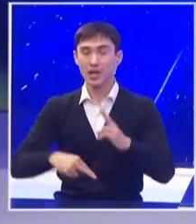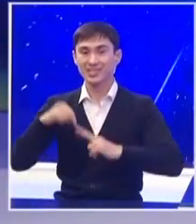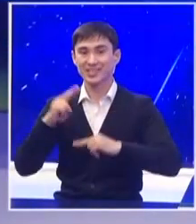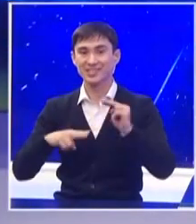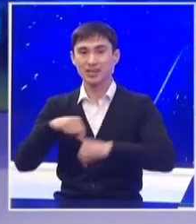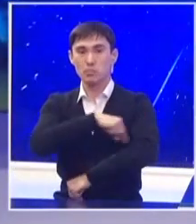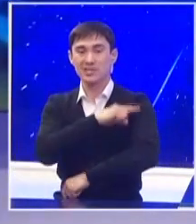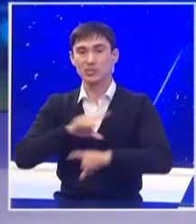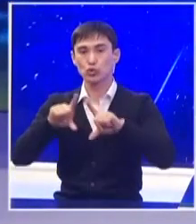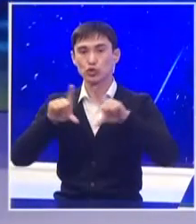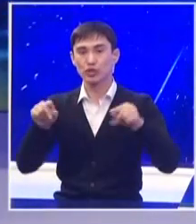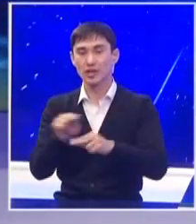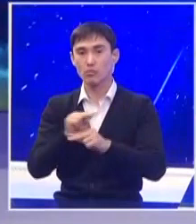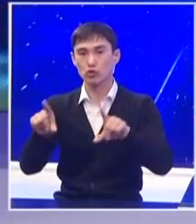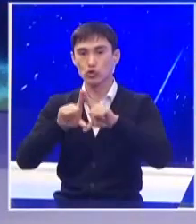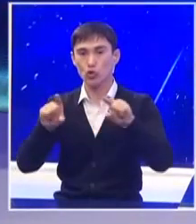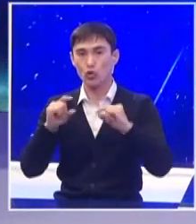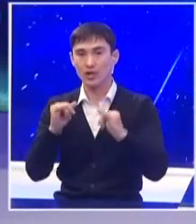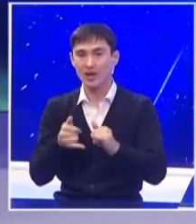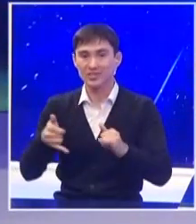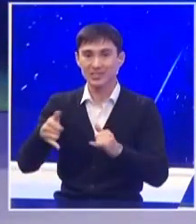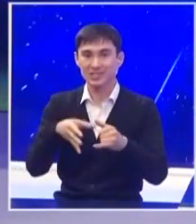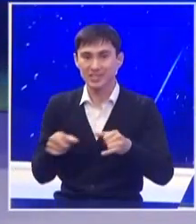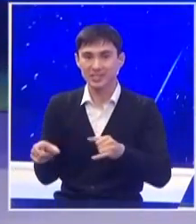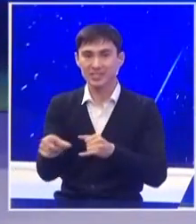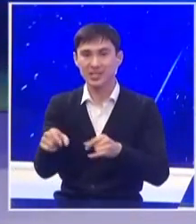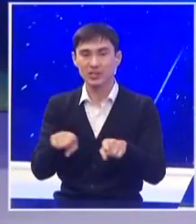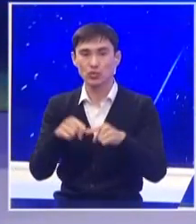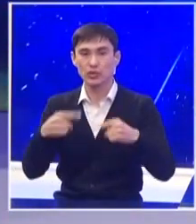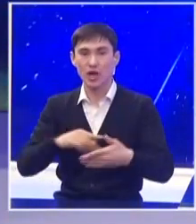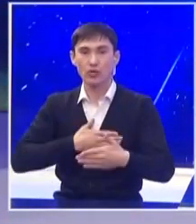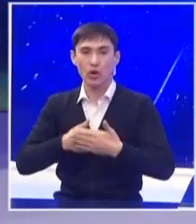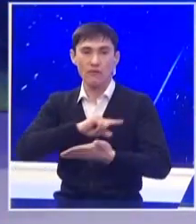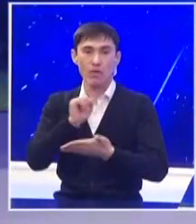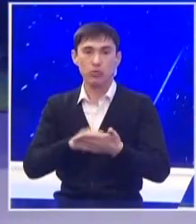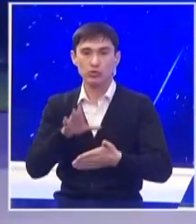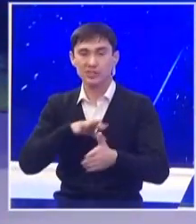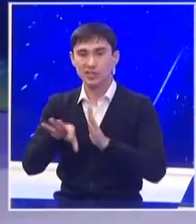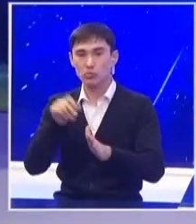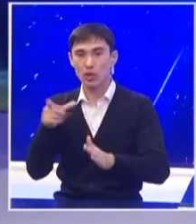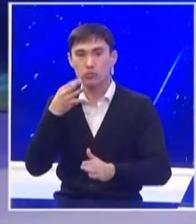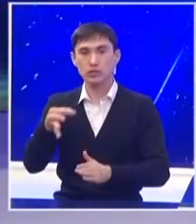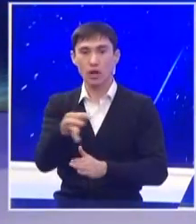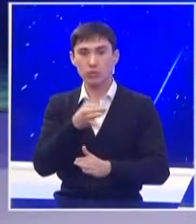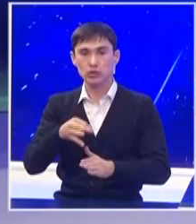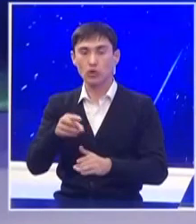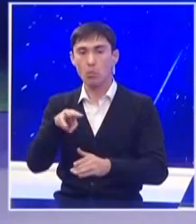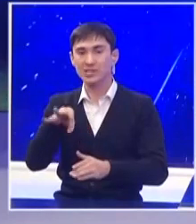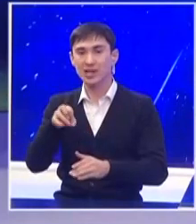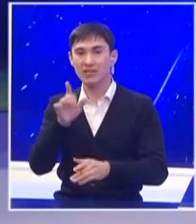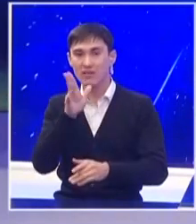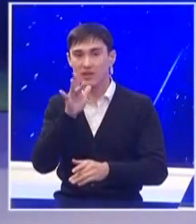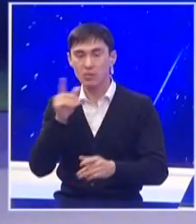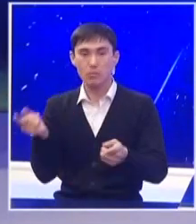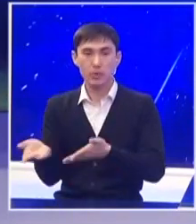Строительство медицинских учреждений, ремонт школ и оросительных сетей. Эти и другие актуальные вопросы рассмотрели депутаты Алматинского областного маслихата во